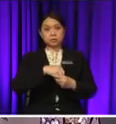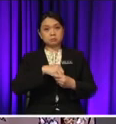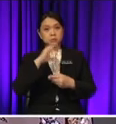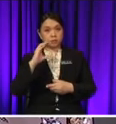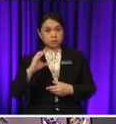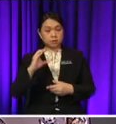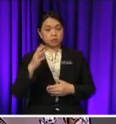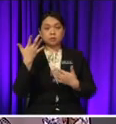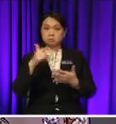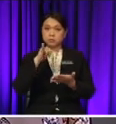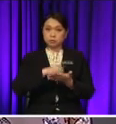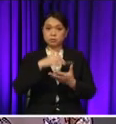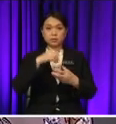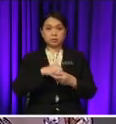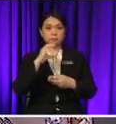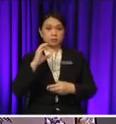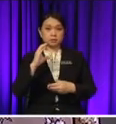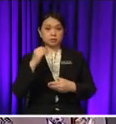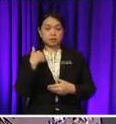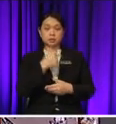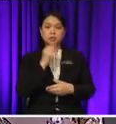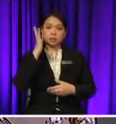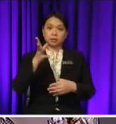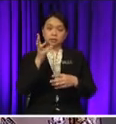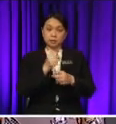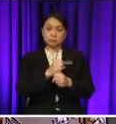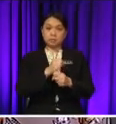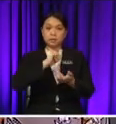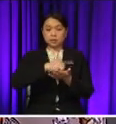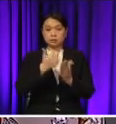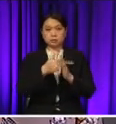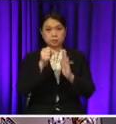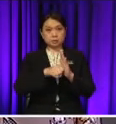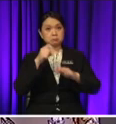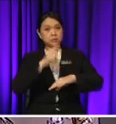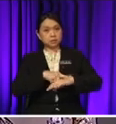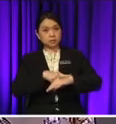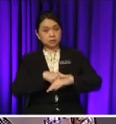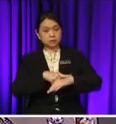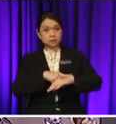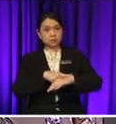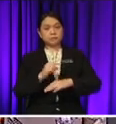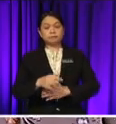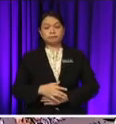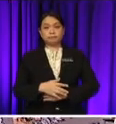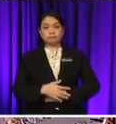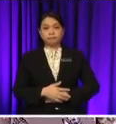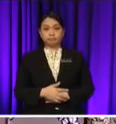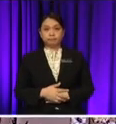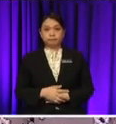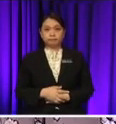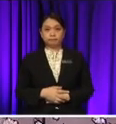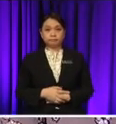itu kita akan dapat lagi di bagian di ikuti pemilik